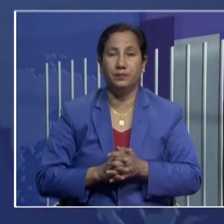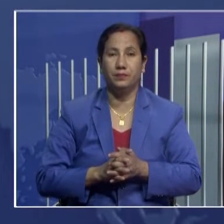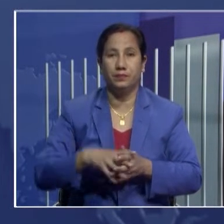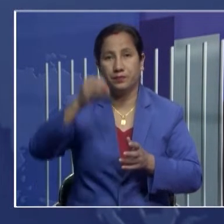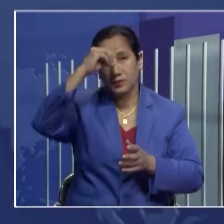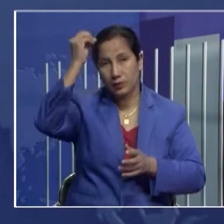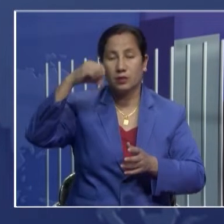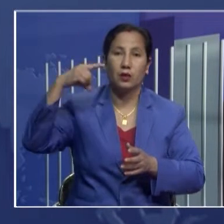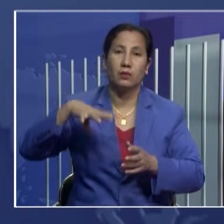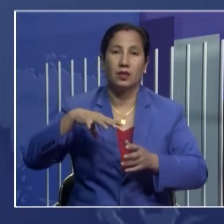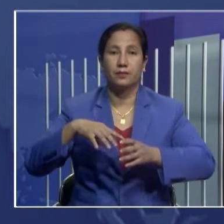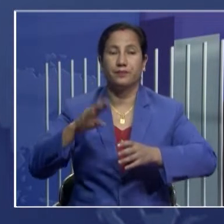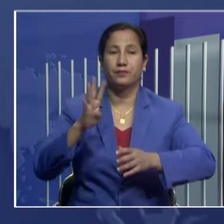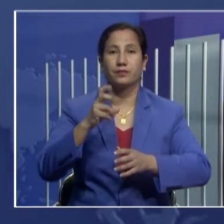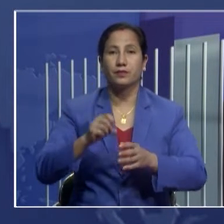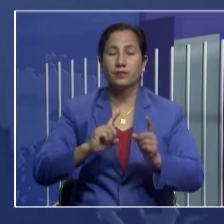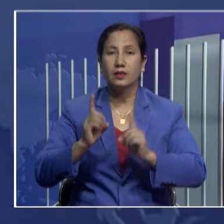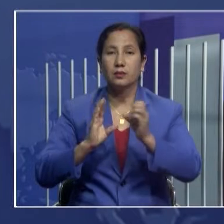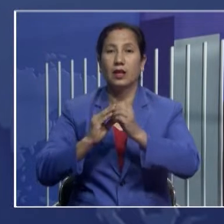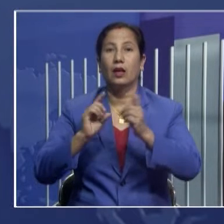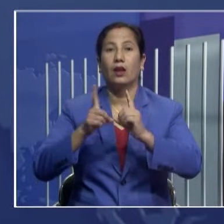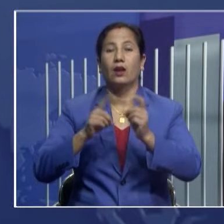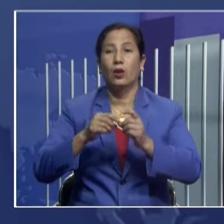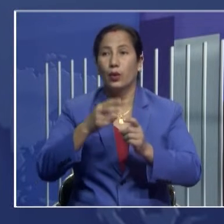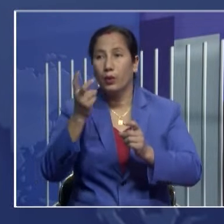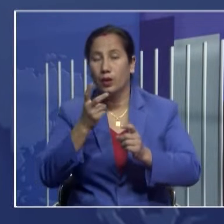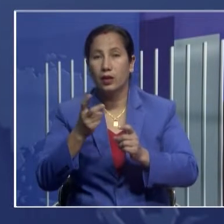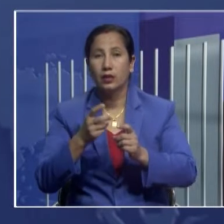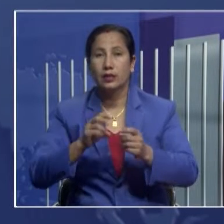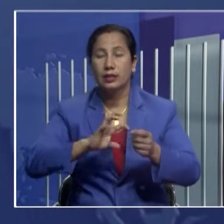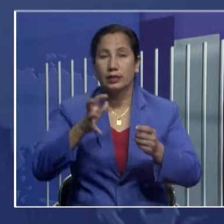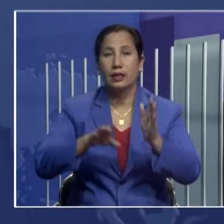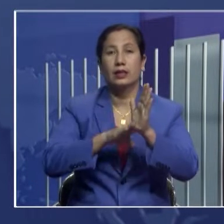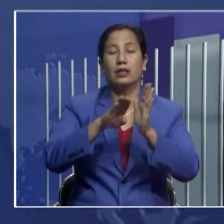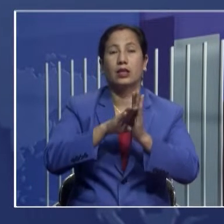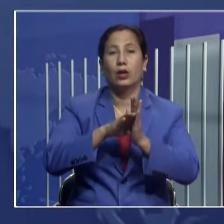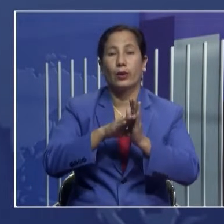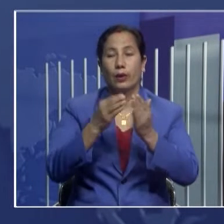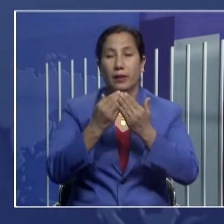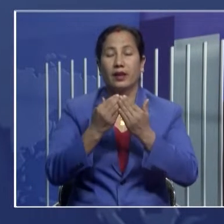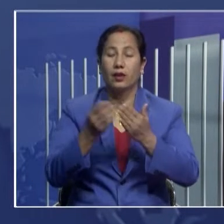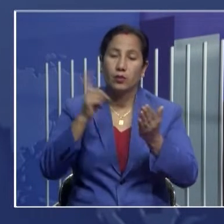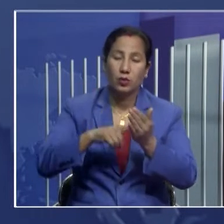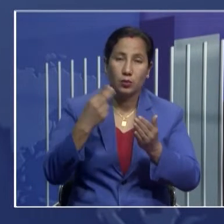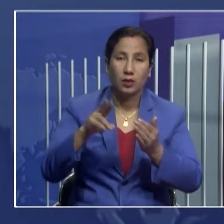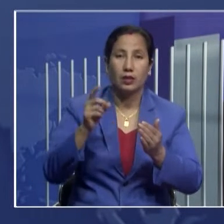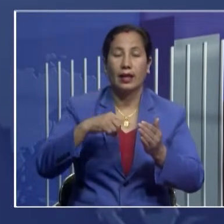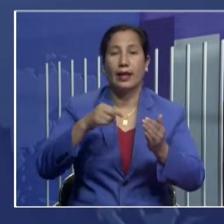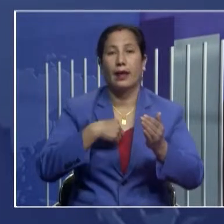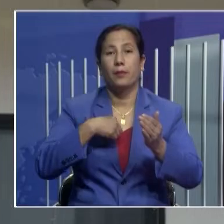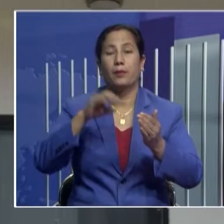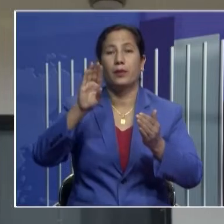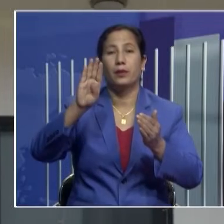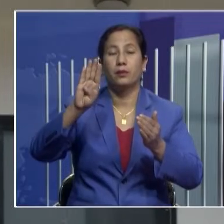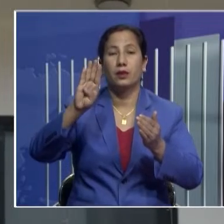पश्चिम नवलपरासीको बर्दघाट नगरपालिकाले नगरको पहिचान समेटिएको स्थानीय तहको पाठ्यक्रम लागू गरेको छ। हाम्रो बर्दघाट